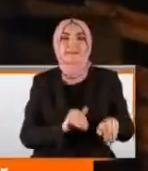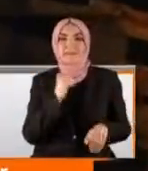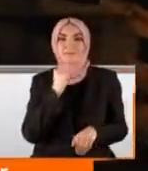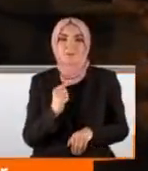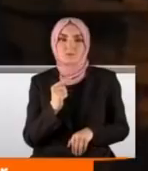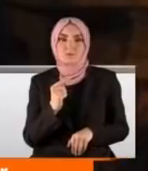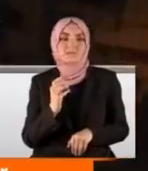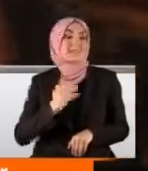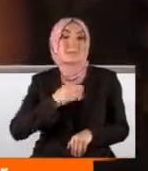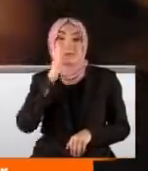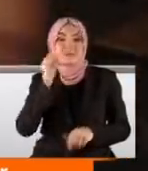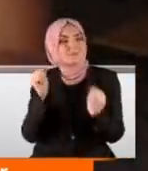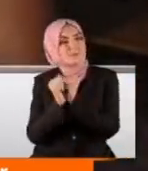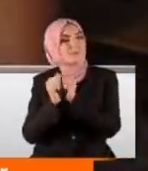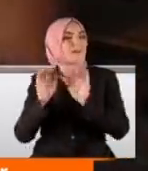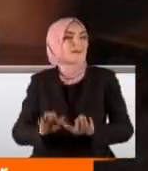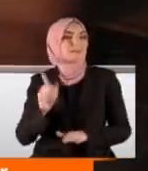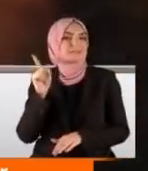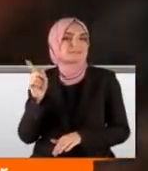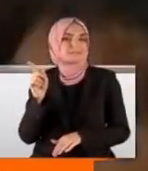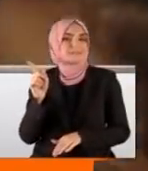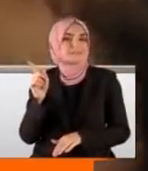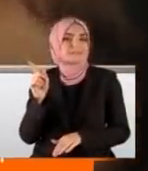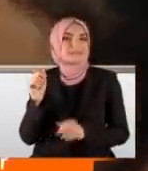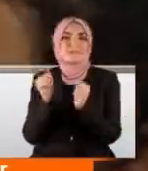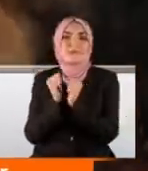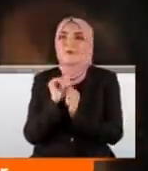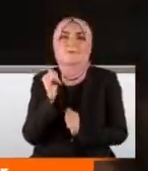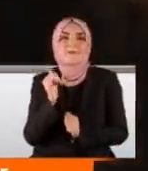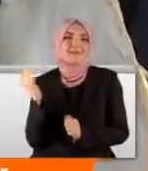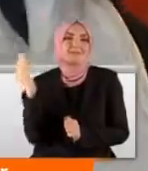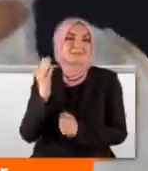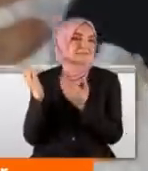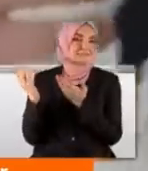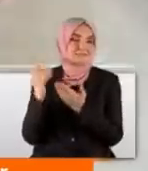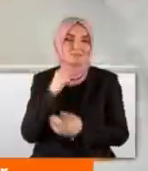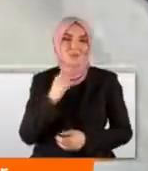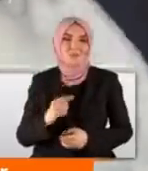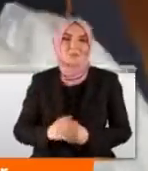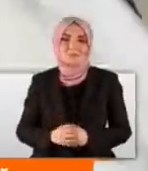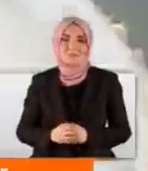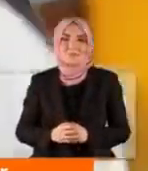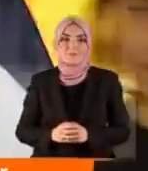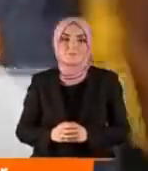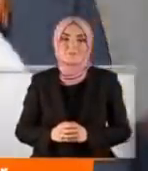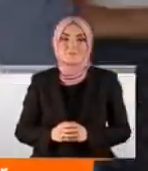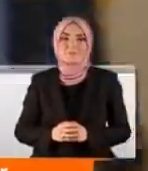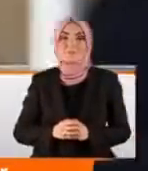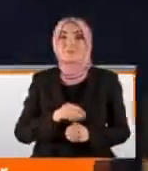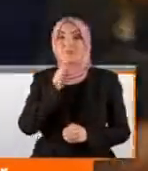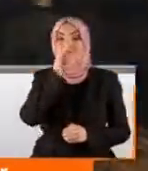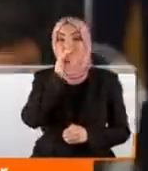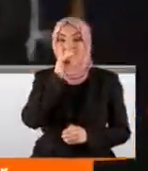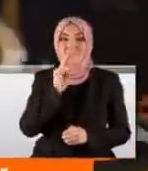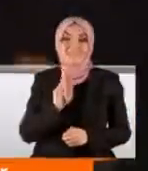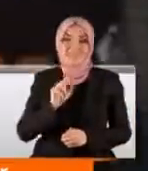sahibinin yanında kalsın. Kendi artık birlikte bakkala gider. Melek, pamuk yani nam diğer Vik